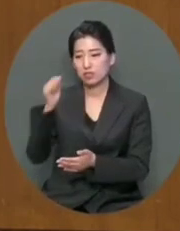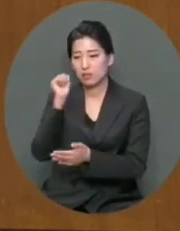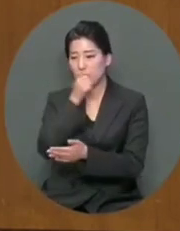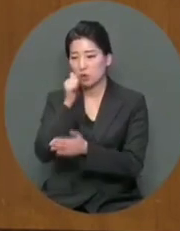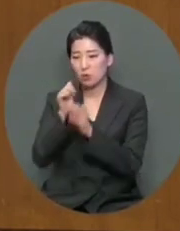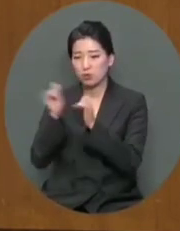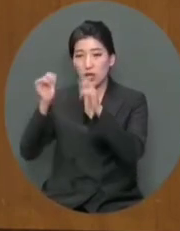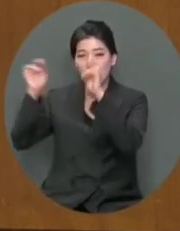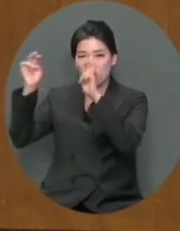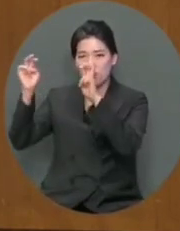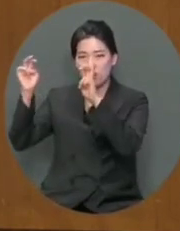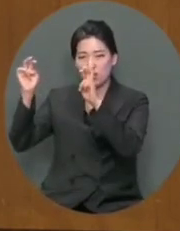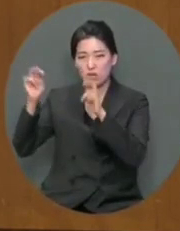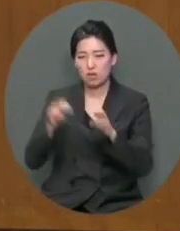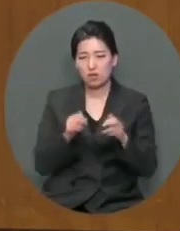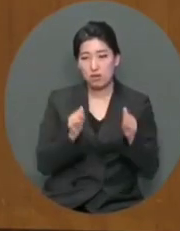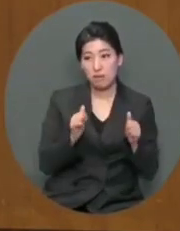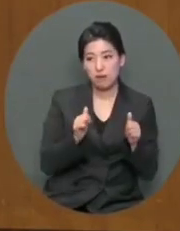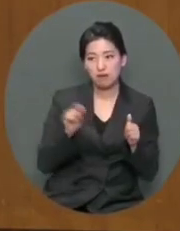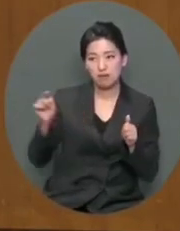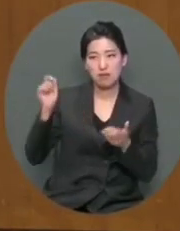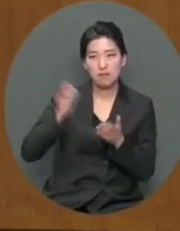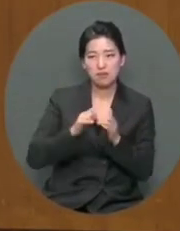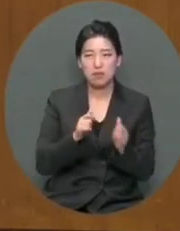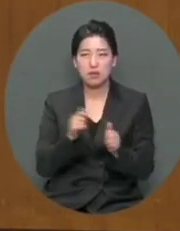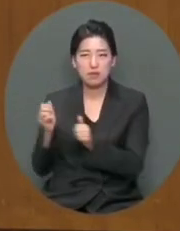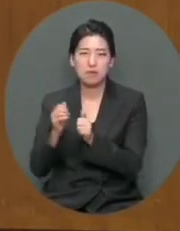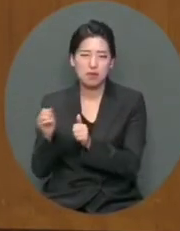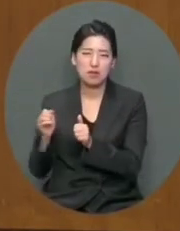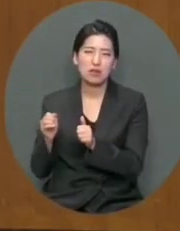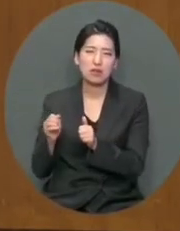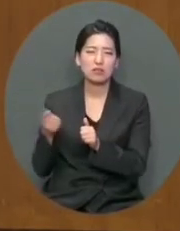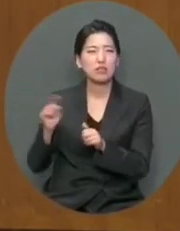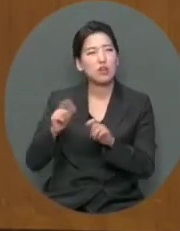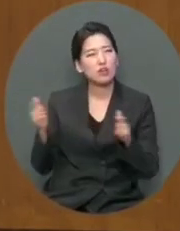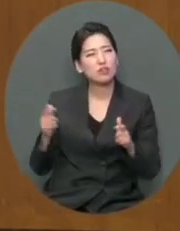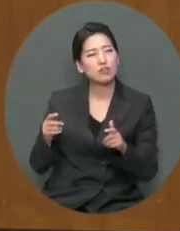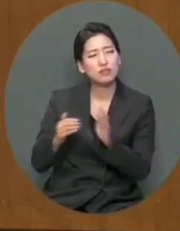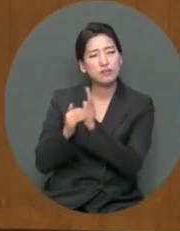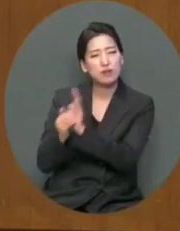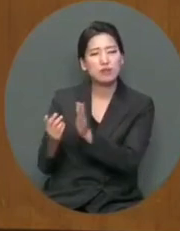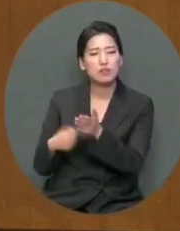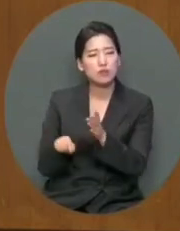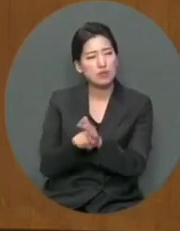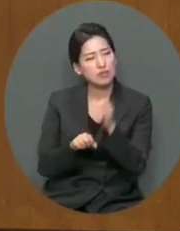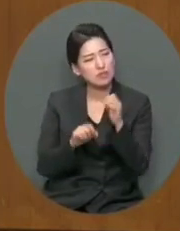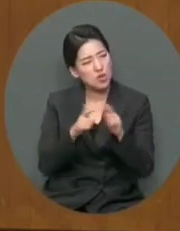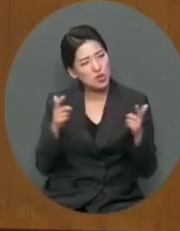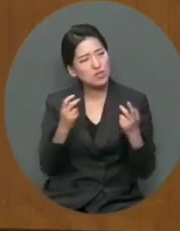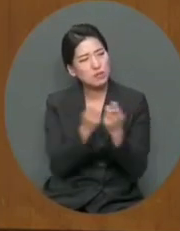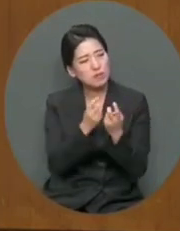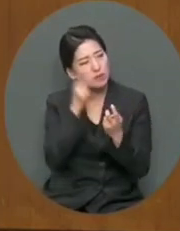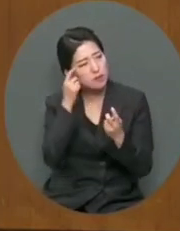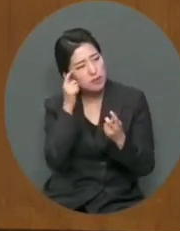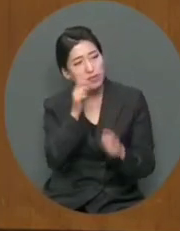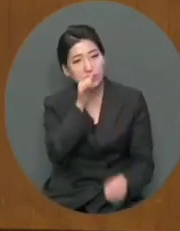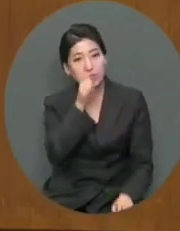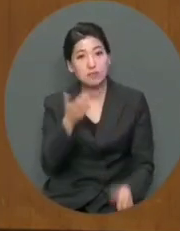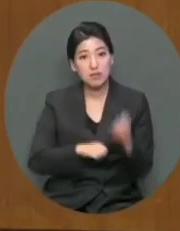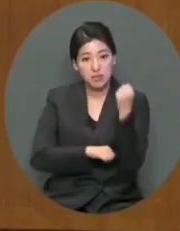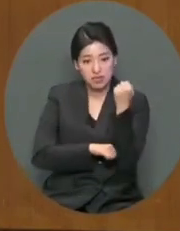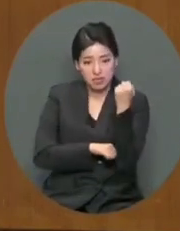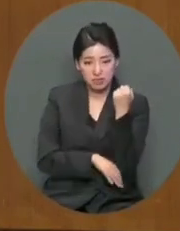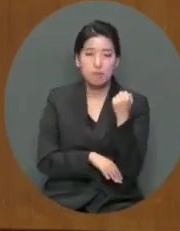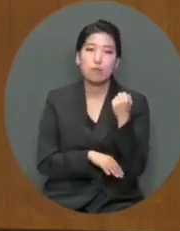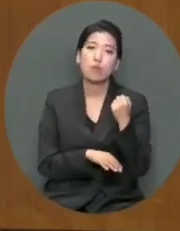있습니다만은 변호사 개업을 제안하고 여러 가지 있습니다만은 저는 근본적으로 그걸 해결할 수 있는 것은 법관의